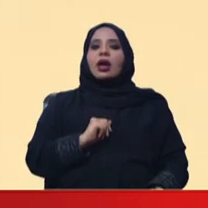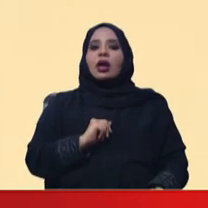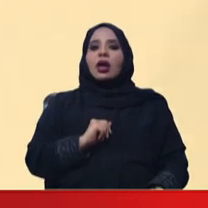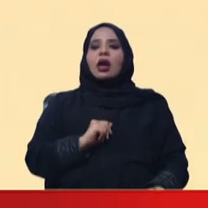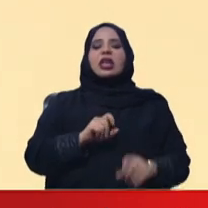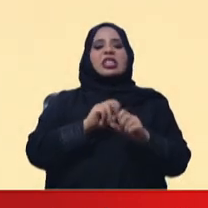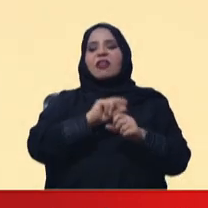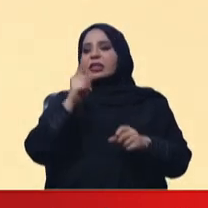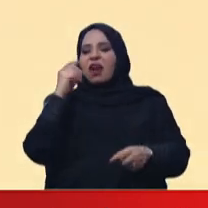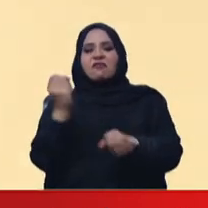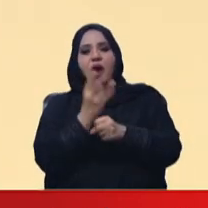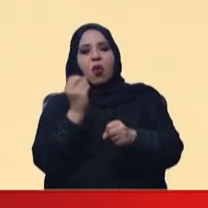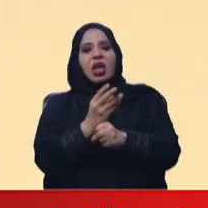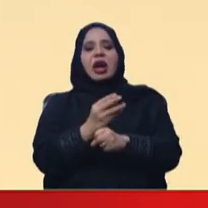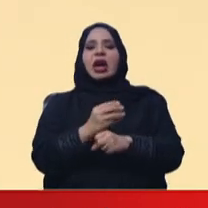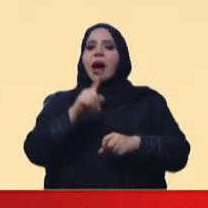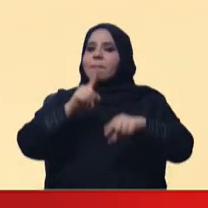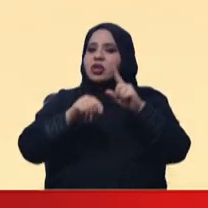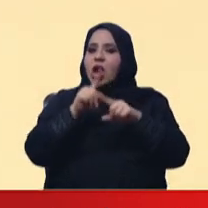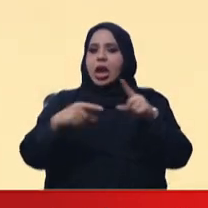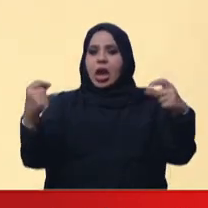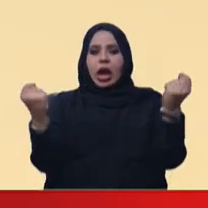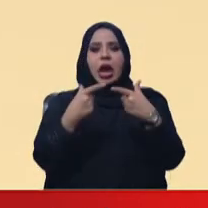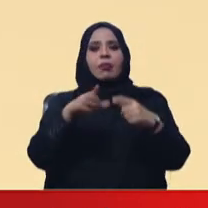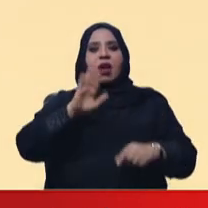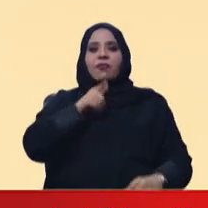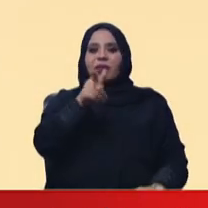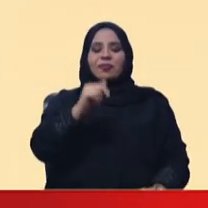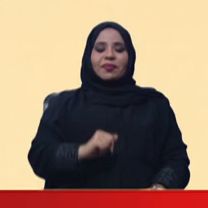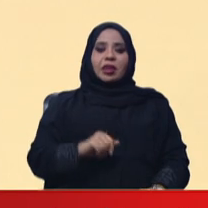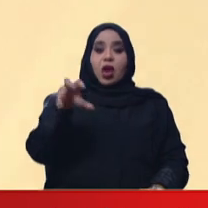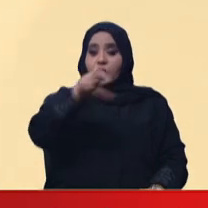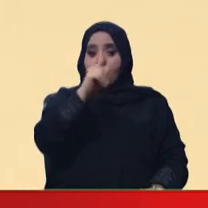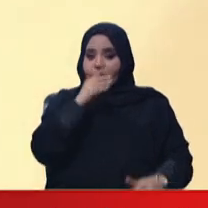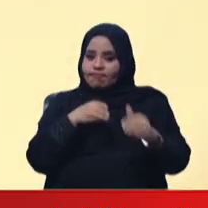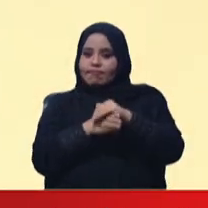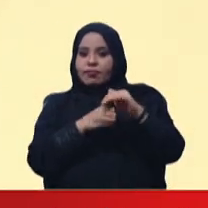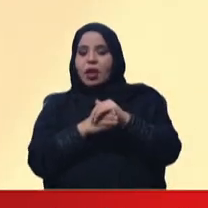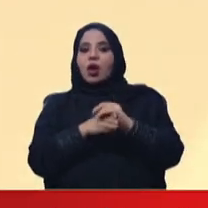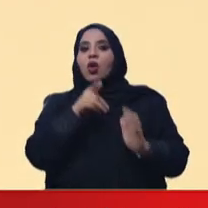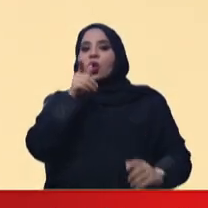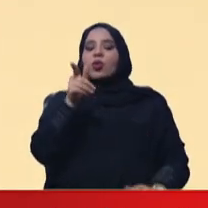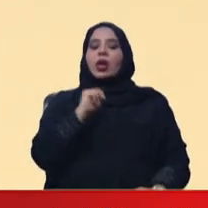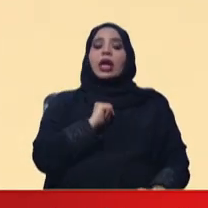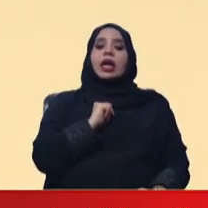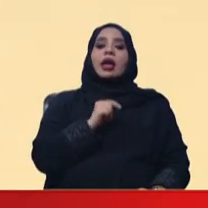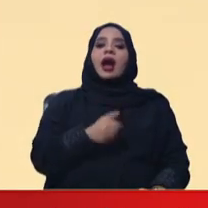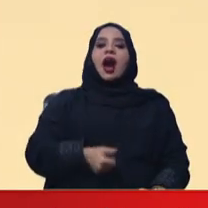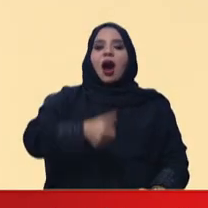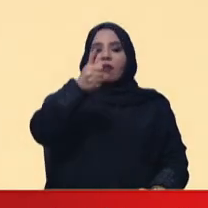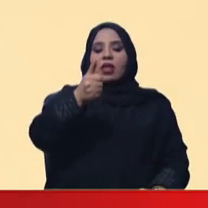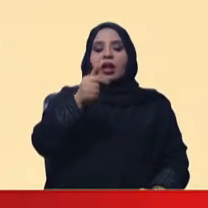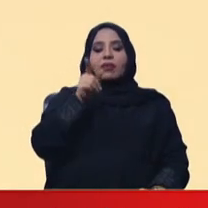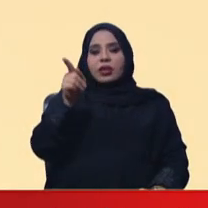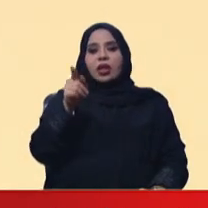الخراب والتدمير في كل مكان، في حين أن العديد من الدول أو الدول الباقية تسعى إلى التنمية